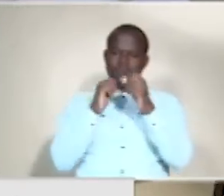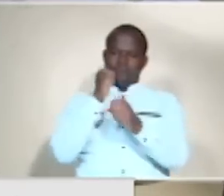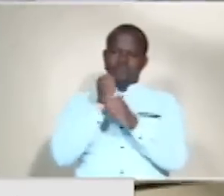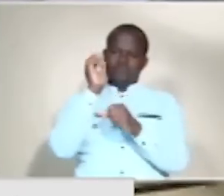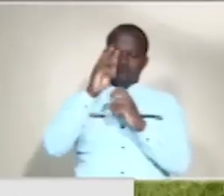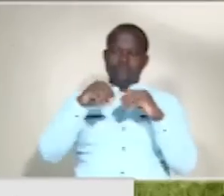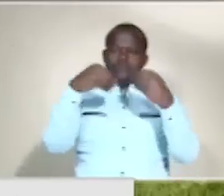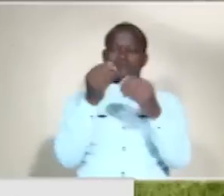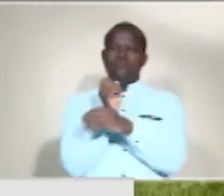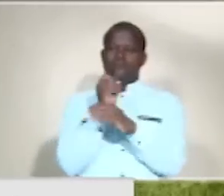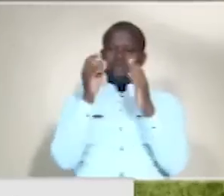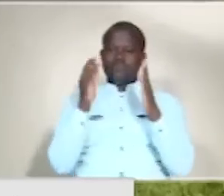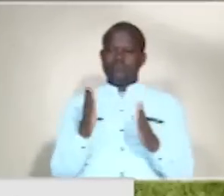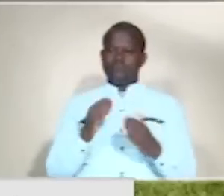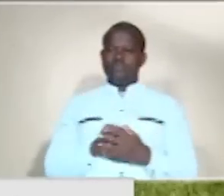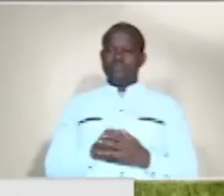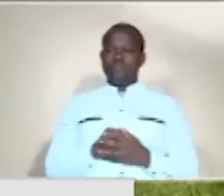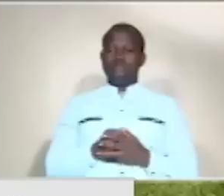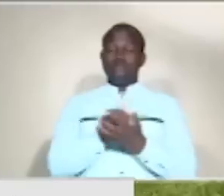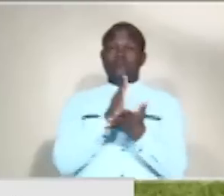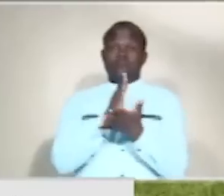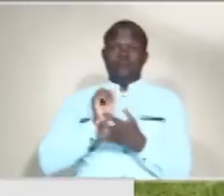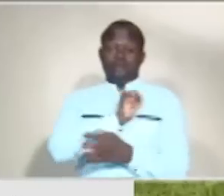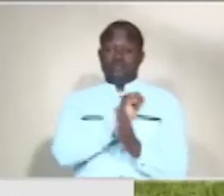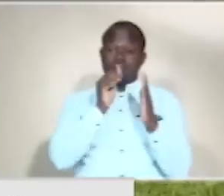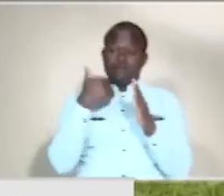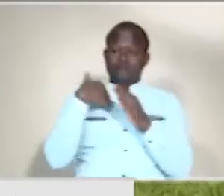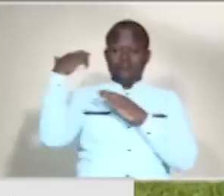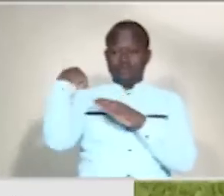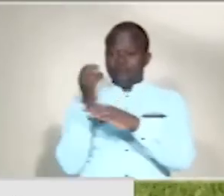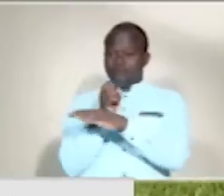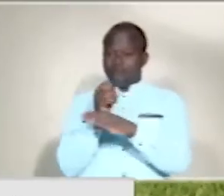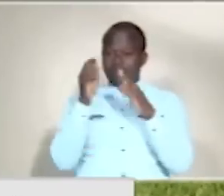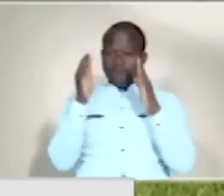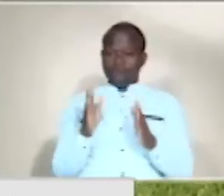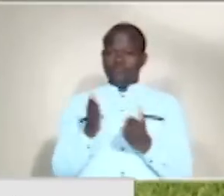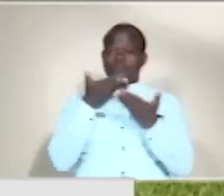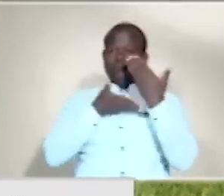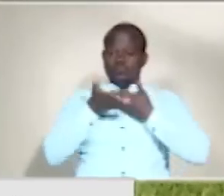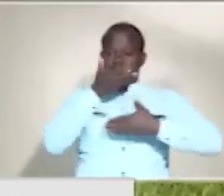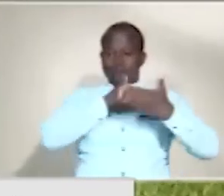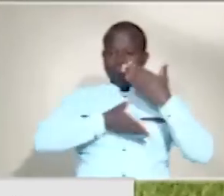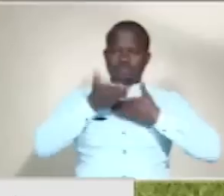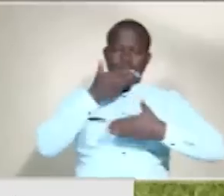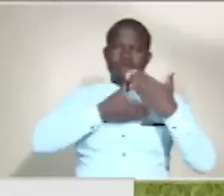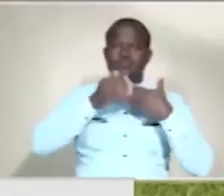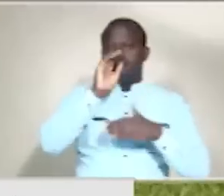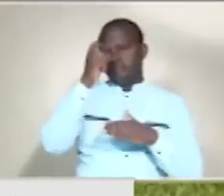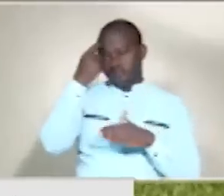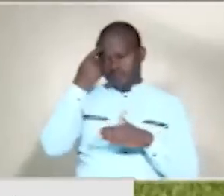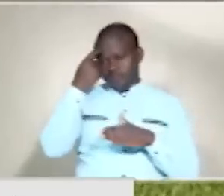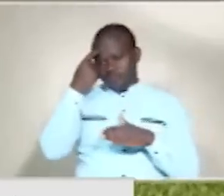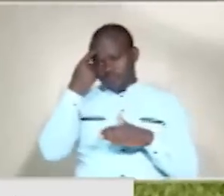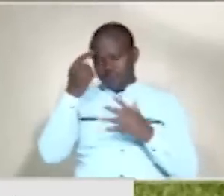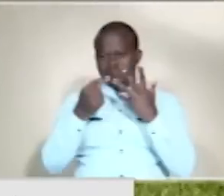no gutanga ubujyanama. Ariko buriya senifite n'inshingano yo kujya inama, icyo tuba dushaka nuko tujya inama tukagira inama guverinoma ku byo